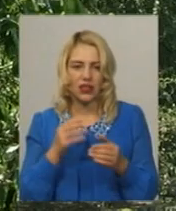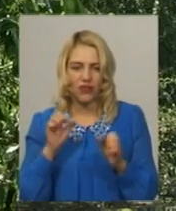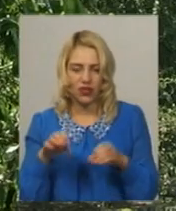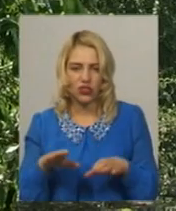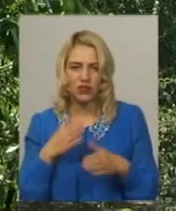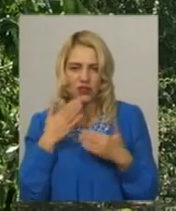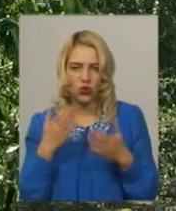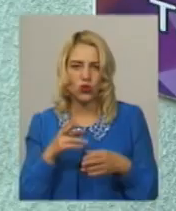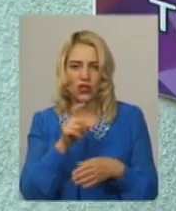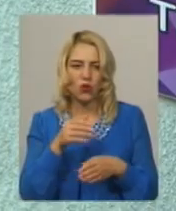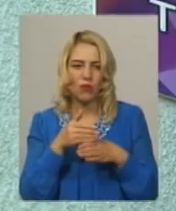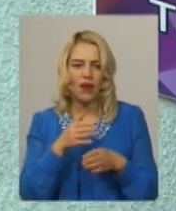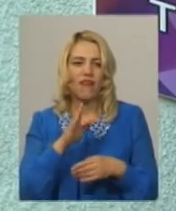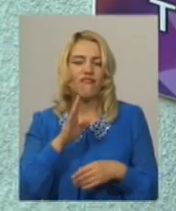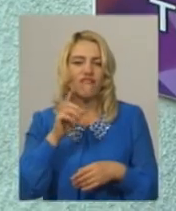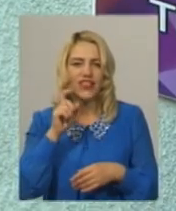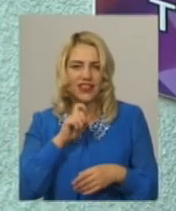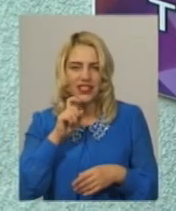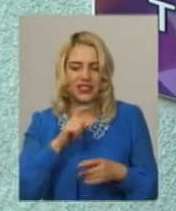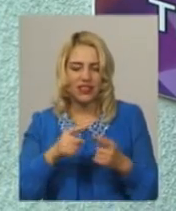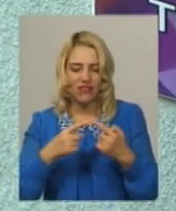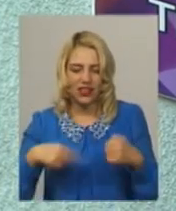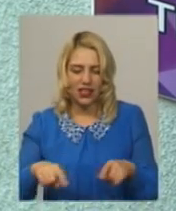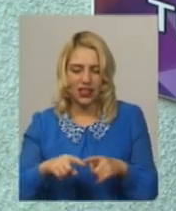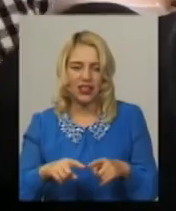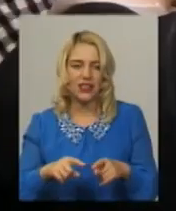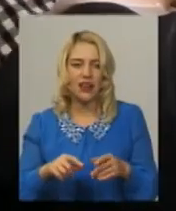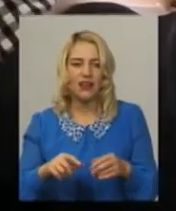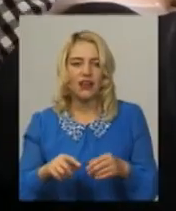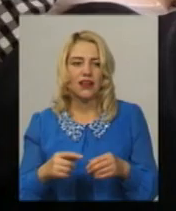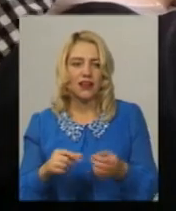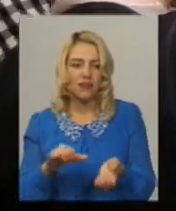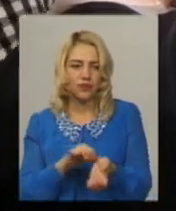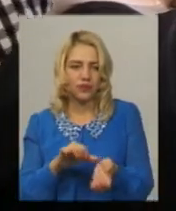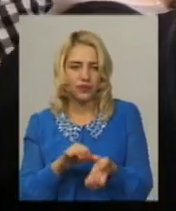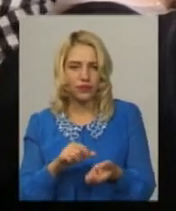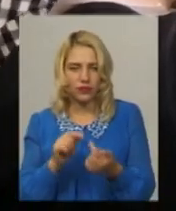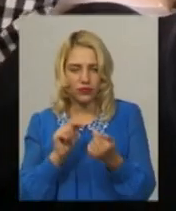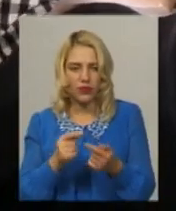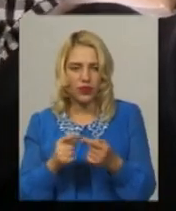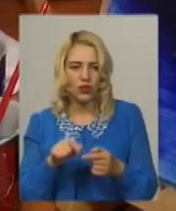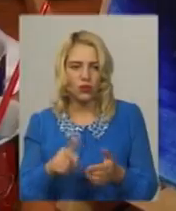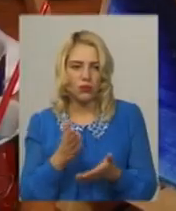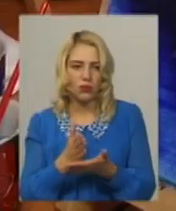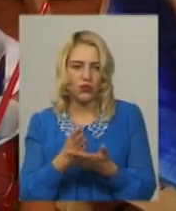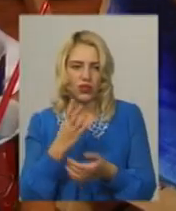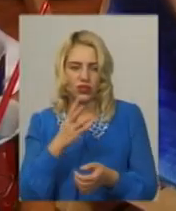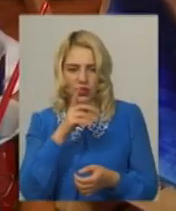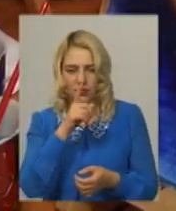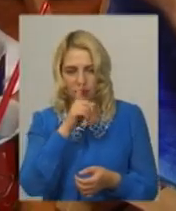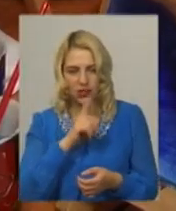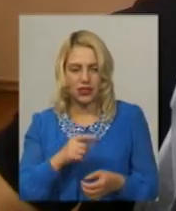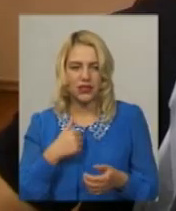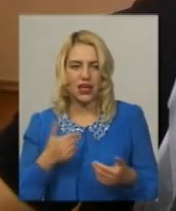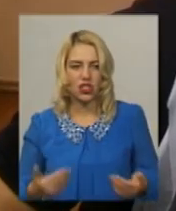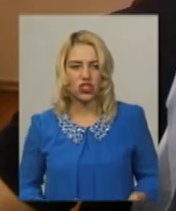допомогою до Вінницького відділення реінтеграції та адаптації наркозалежних. Перебуває тут 4 місяці. Я жив одним днем і